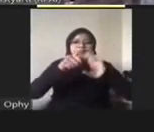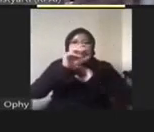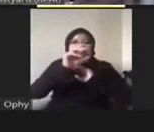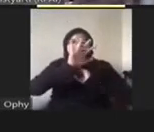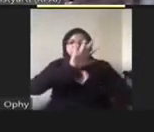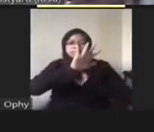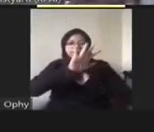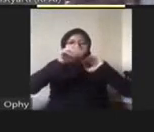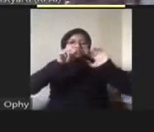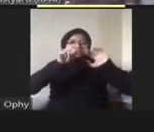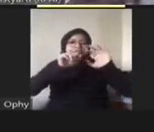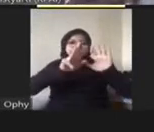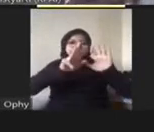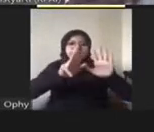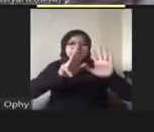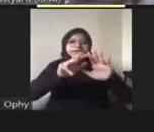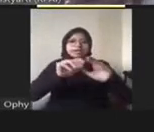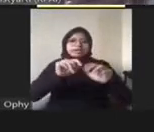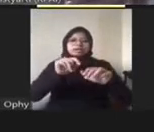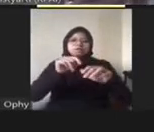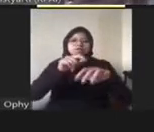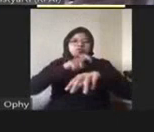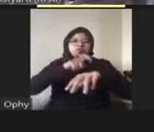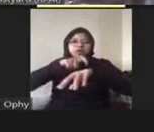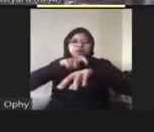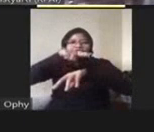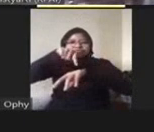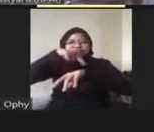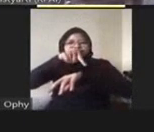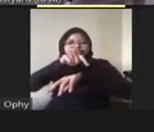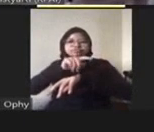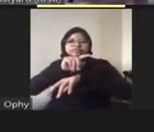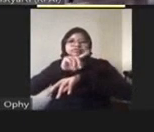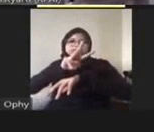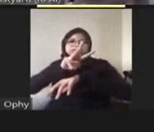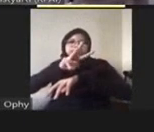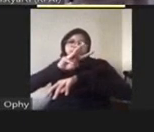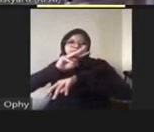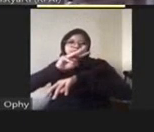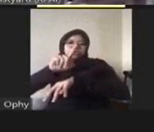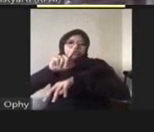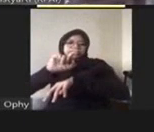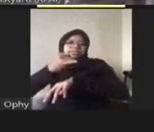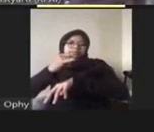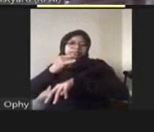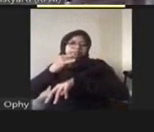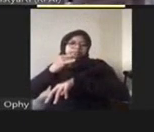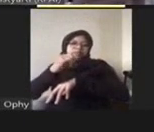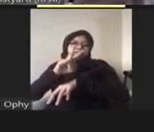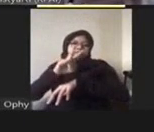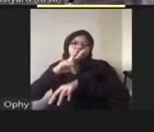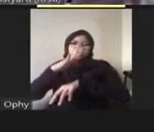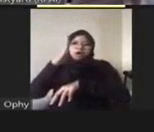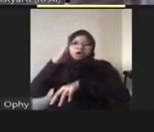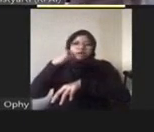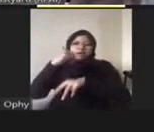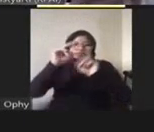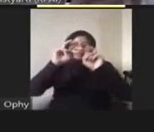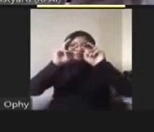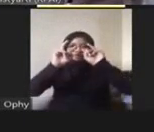196.559 hanya dalam 32 jam ya. Jadi nggak nyampe 2 hari bahkan survei ini.